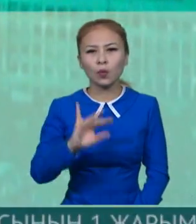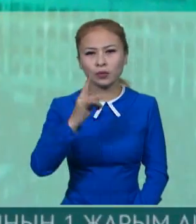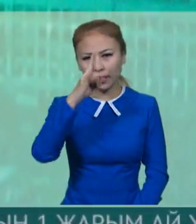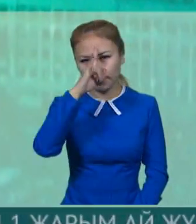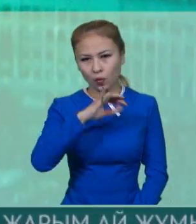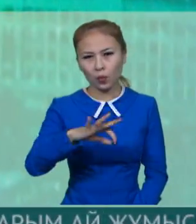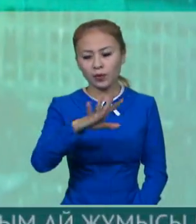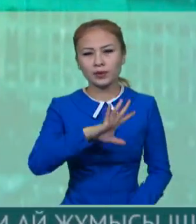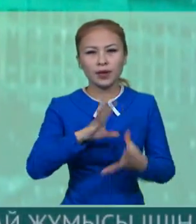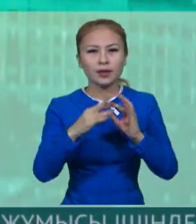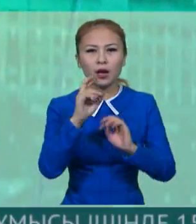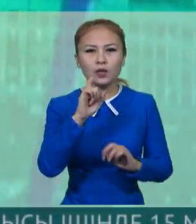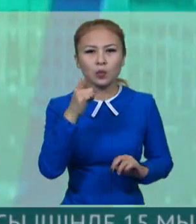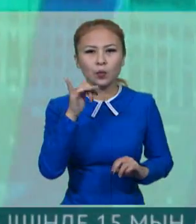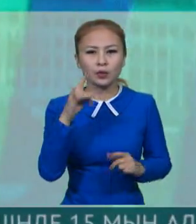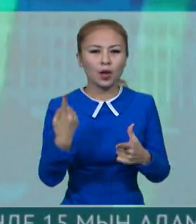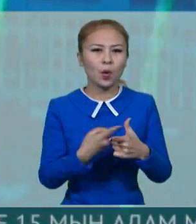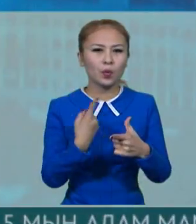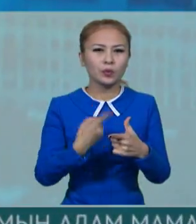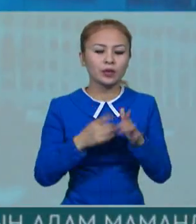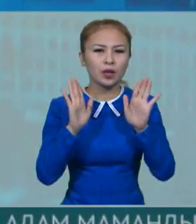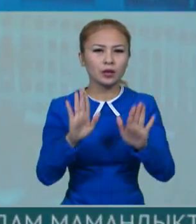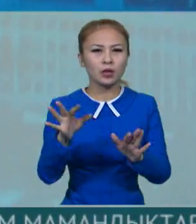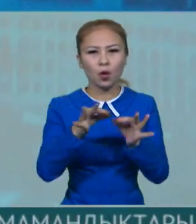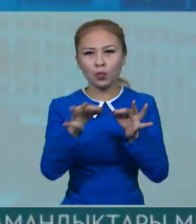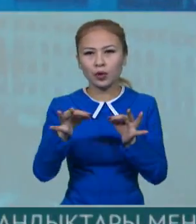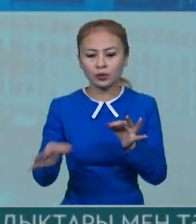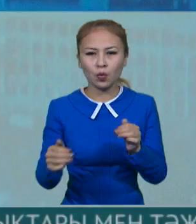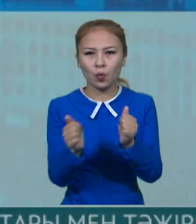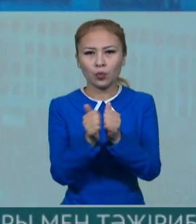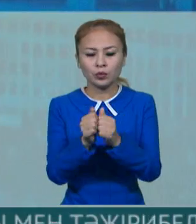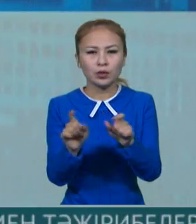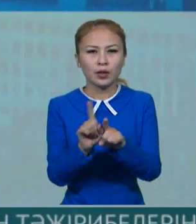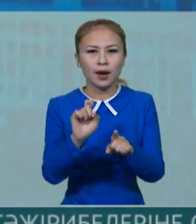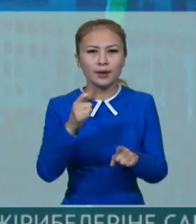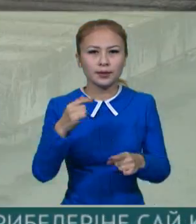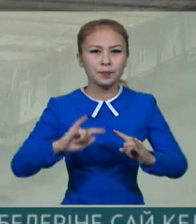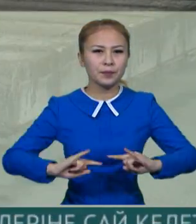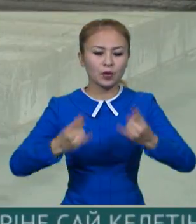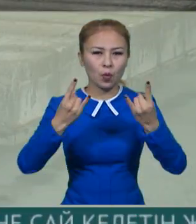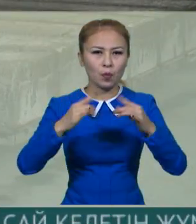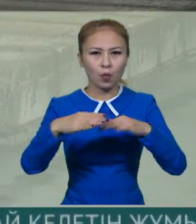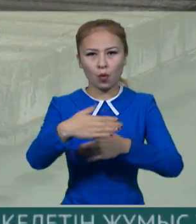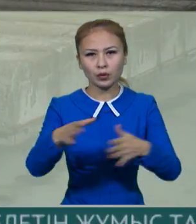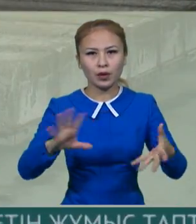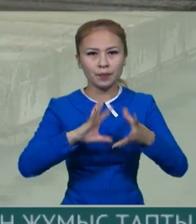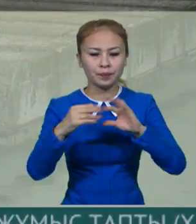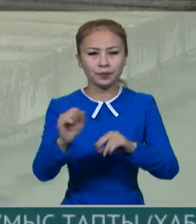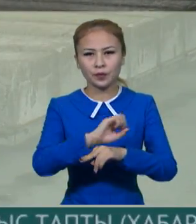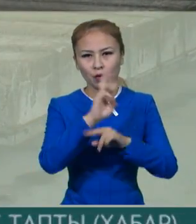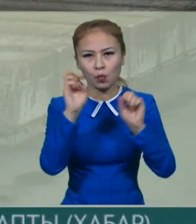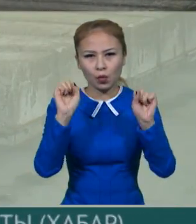Оңтүстік Қазақстан облысындағы Қазығұрт ауданы енді тек өз аумағын емес, көрші аудандарды да газобетон блоктарымен қамтамасыз ете алатын